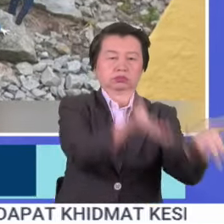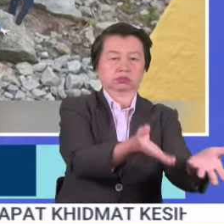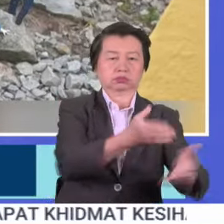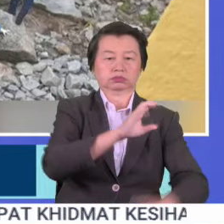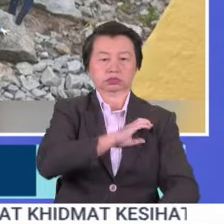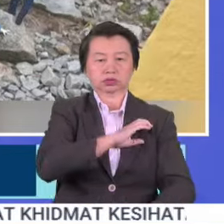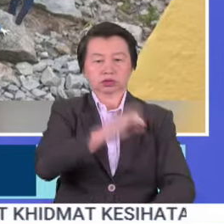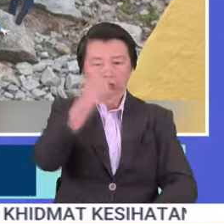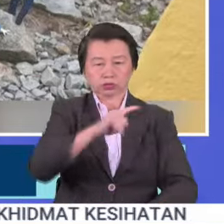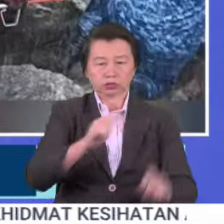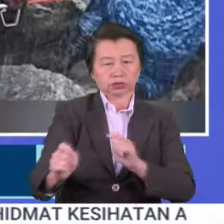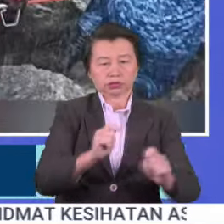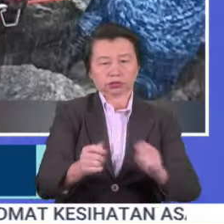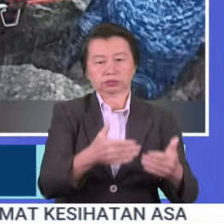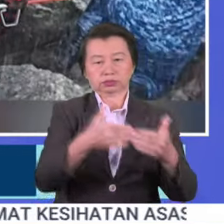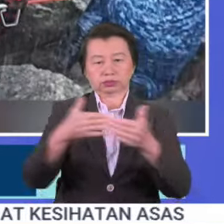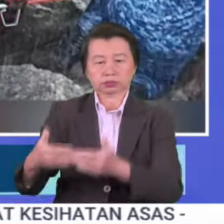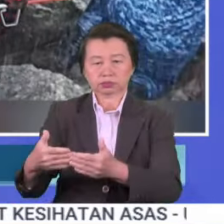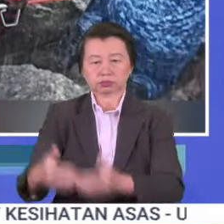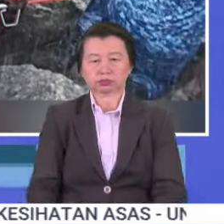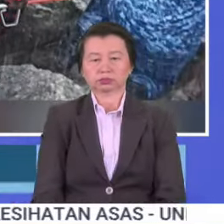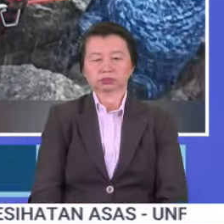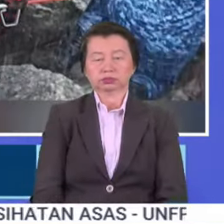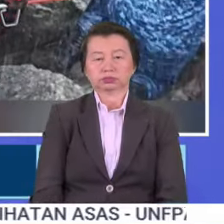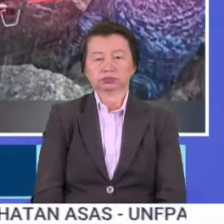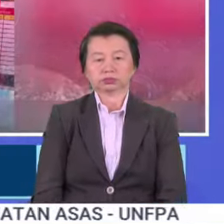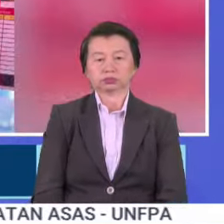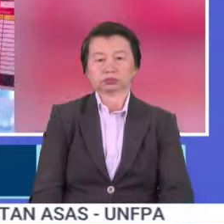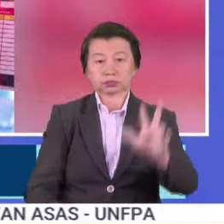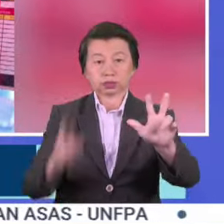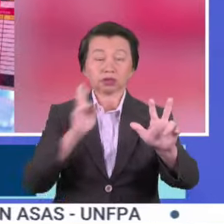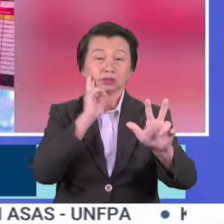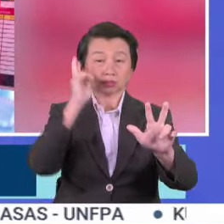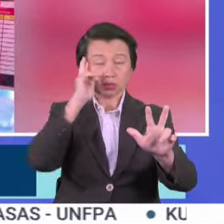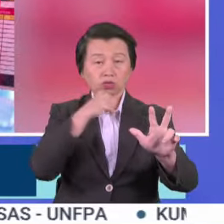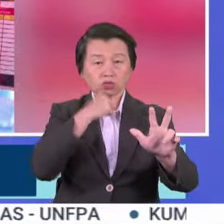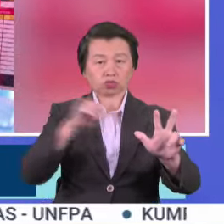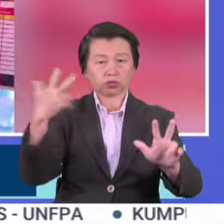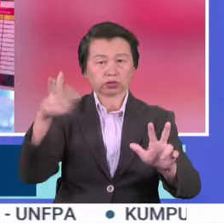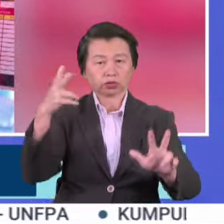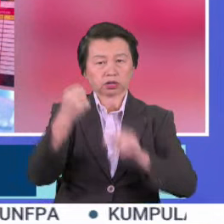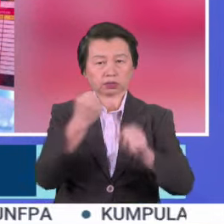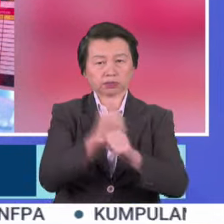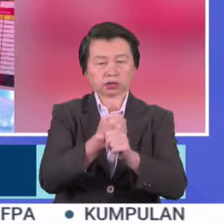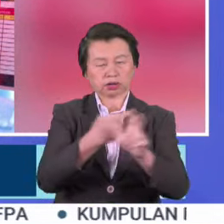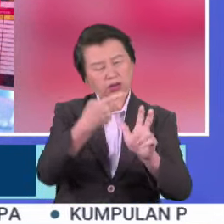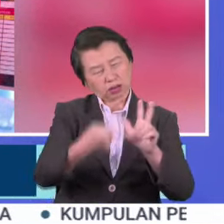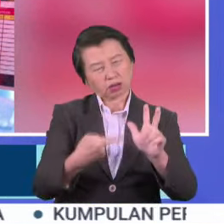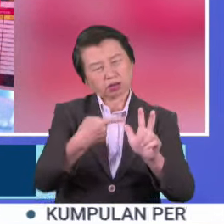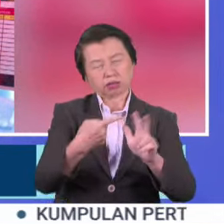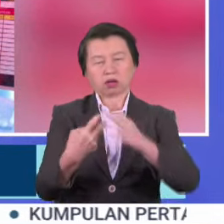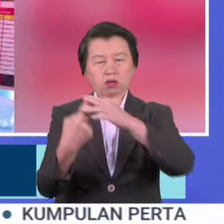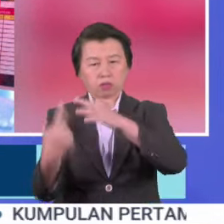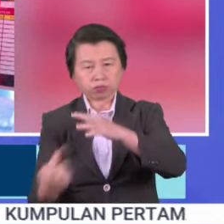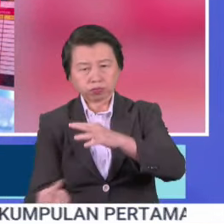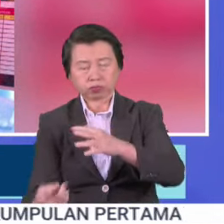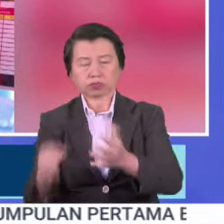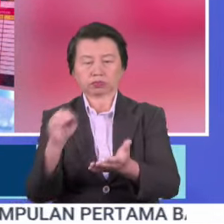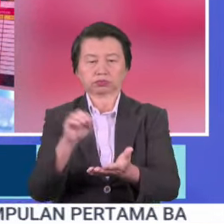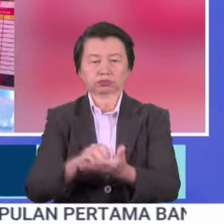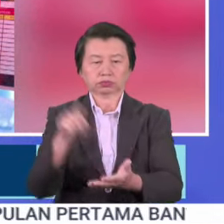pihak polis untuk tindakan lanjut. Tiga remaja berusia 13 tahun dipercayai lemas dalam kejadian di